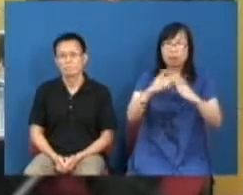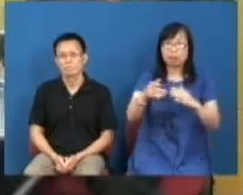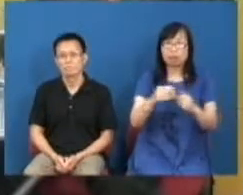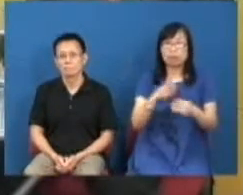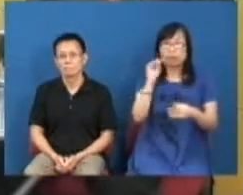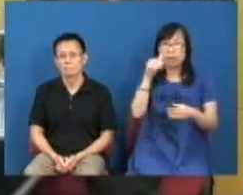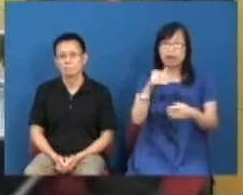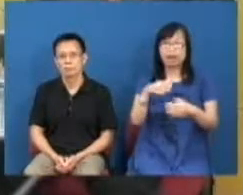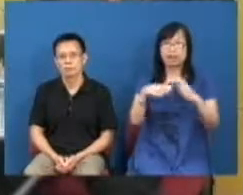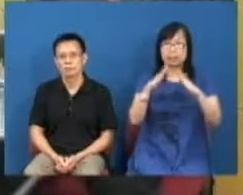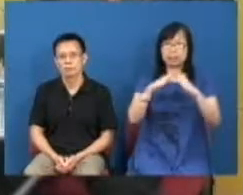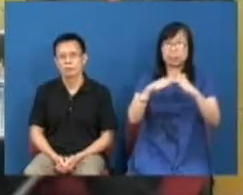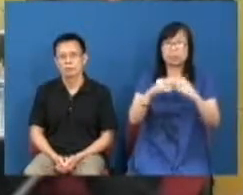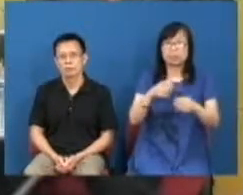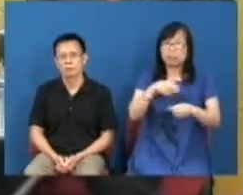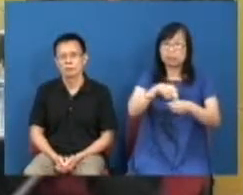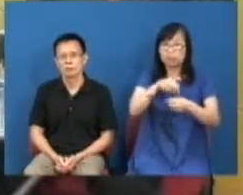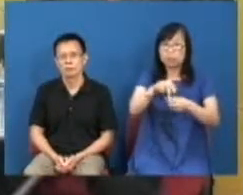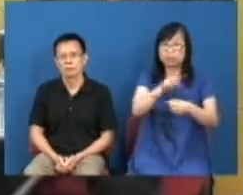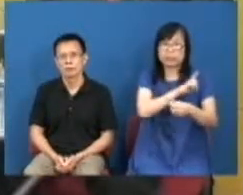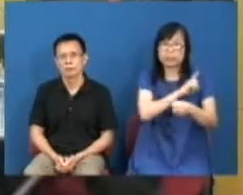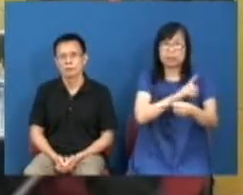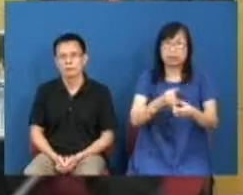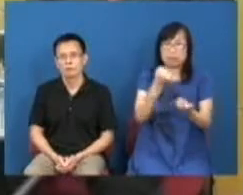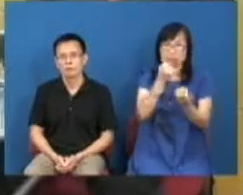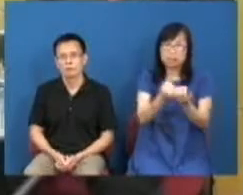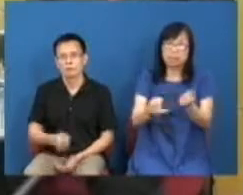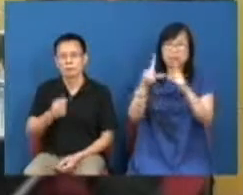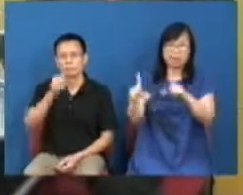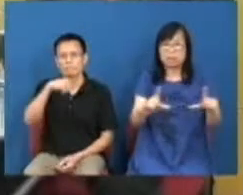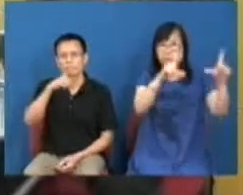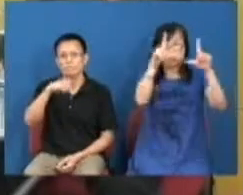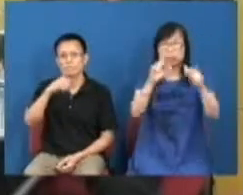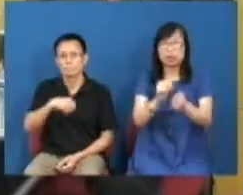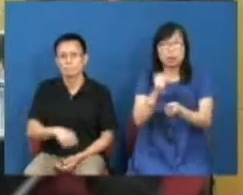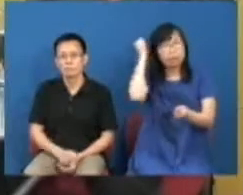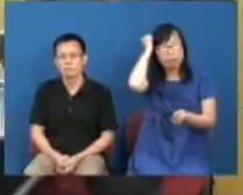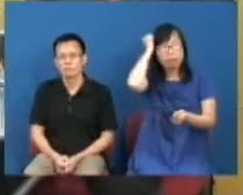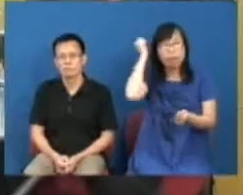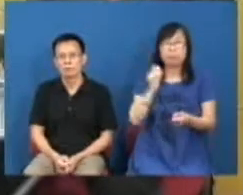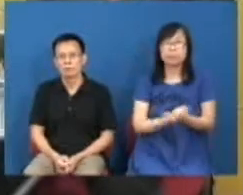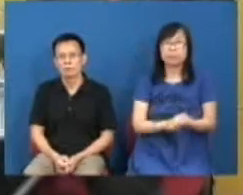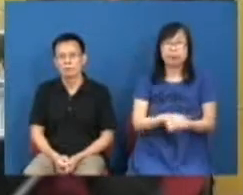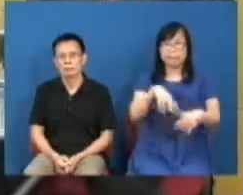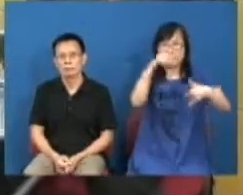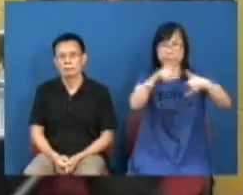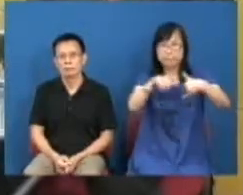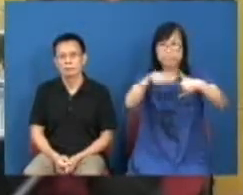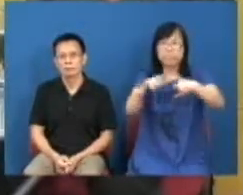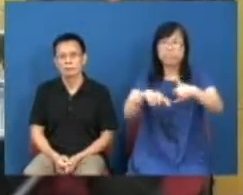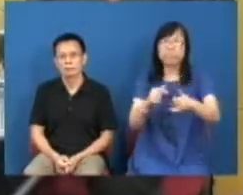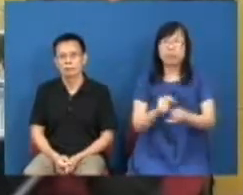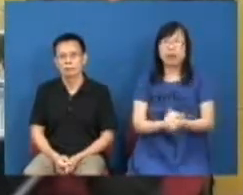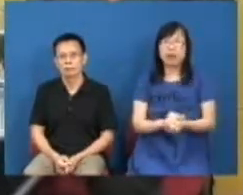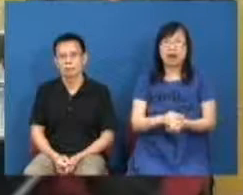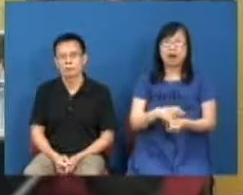買賣養活嘅，如果唔係根本就生計都難保嘅。咁所以個個都話：，梗係話